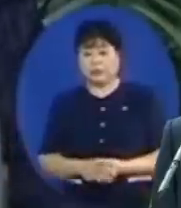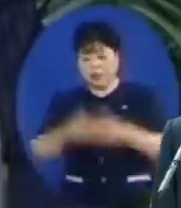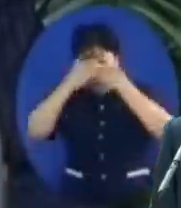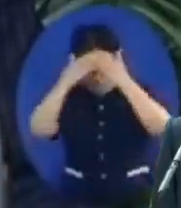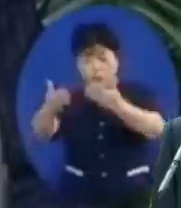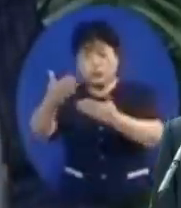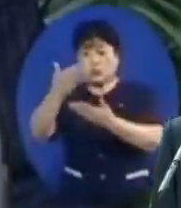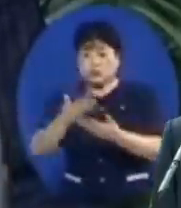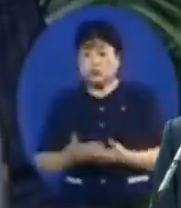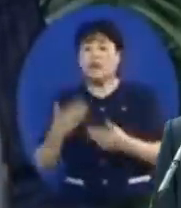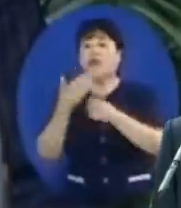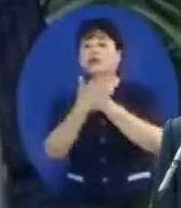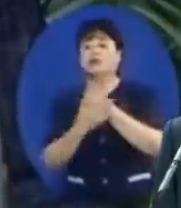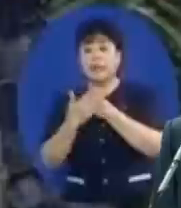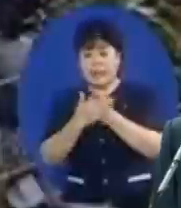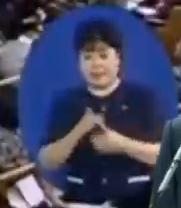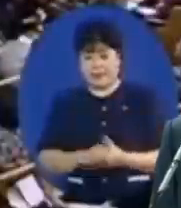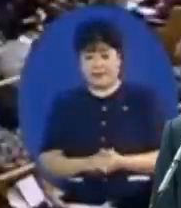공짜로 주는 것이 은혜인 것입니다.